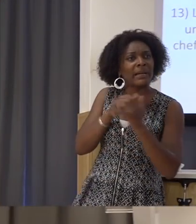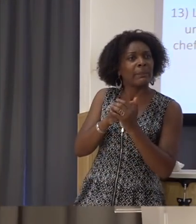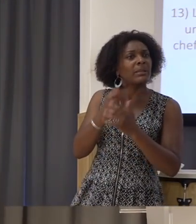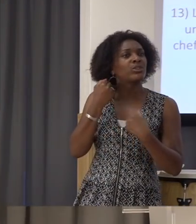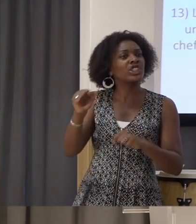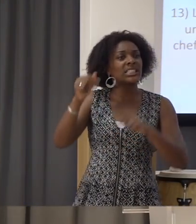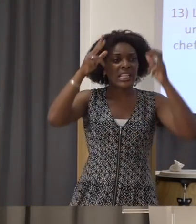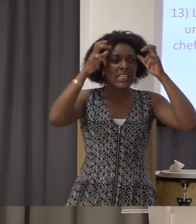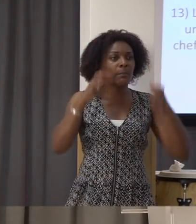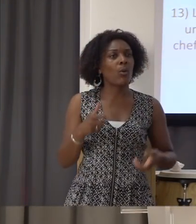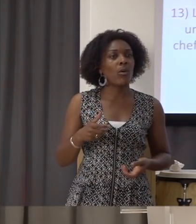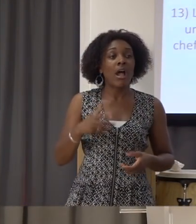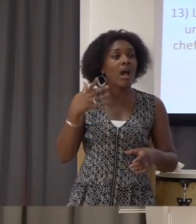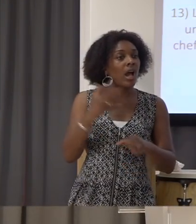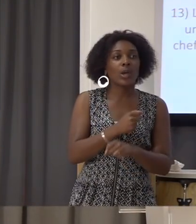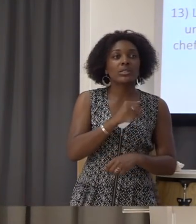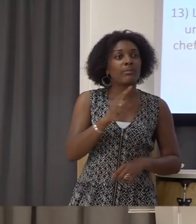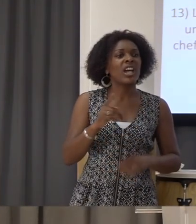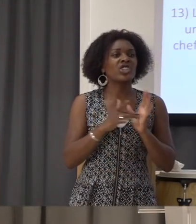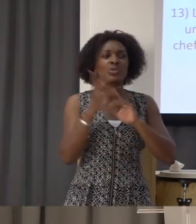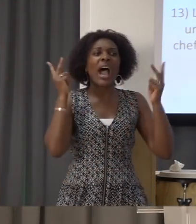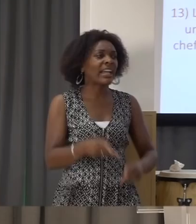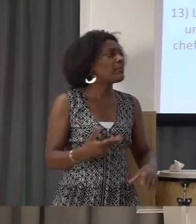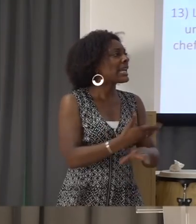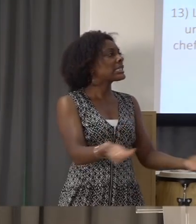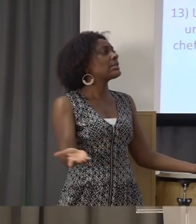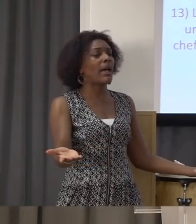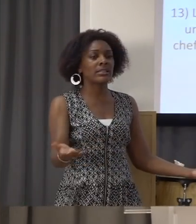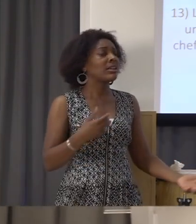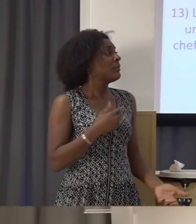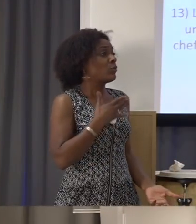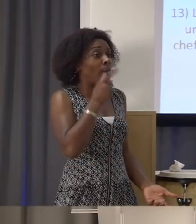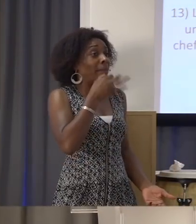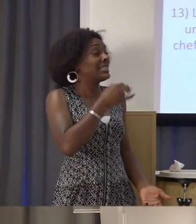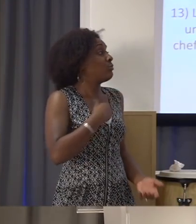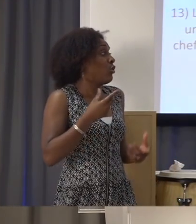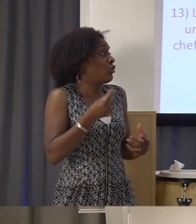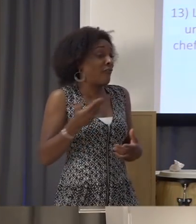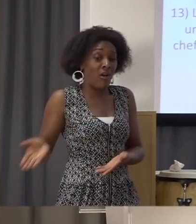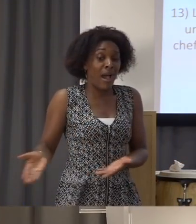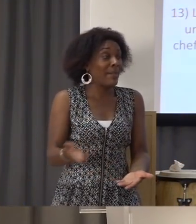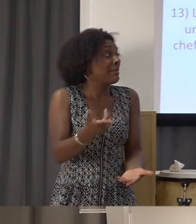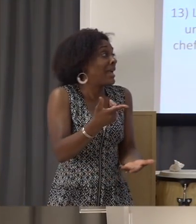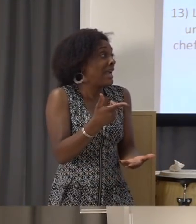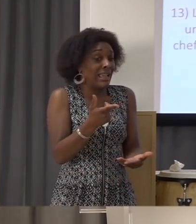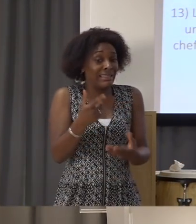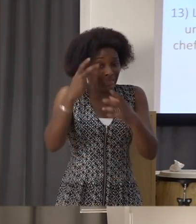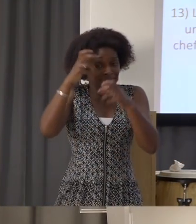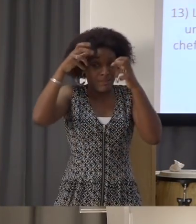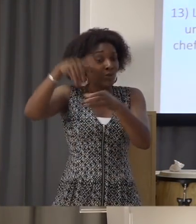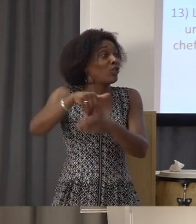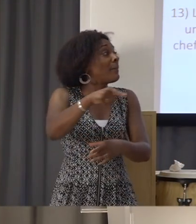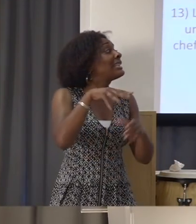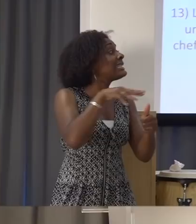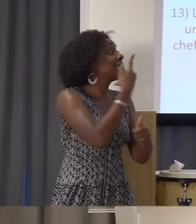n'ont pas pu. Jésus est venu et Jésus a dit, mais qu'est-ce qui se passe? Le père dit, mais j'ai amené mon enfant, voilà, et tes disciples,